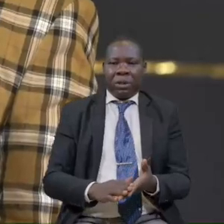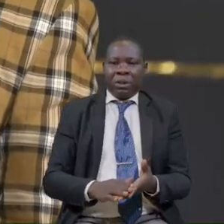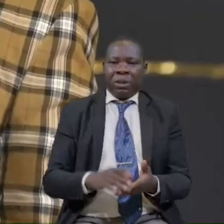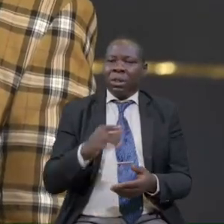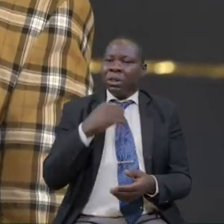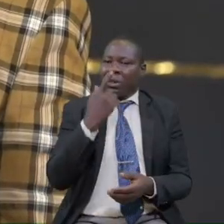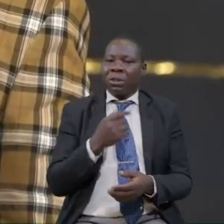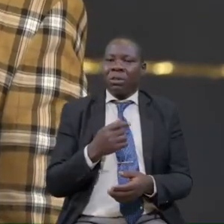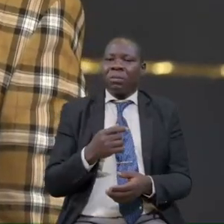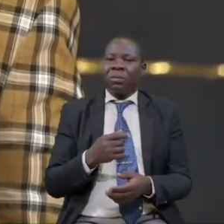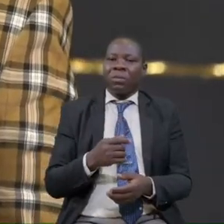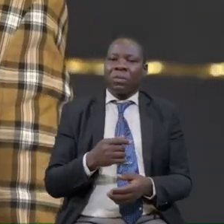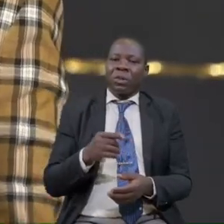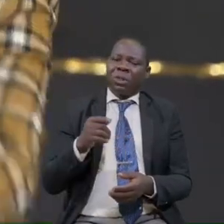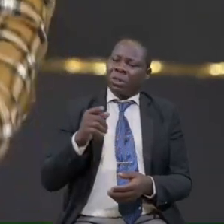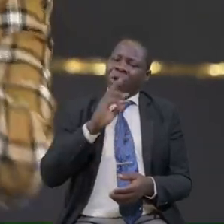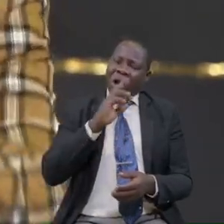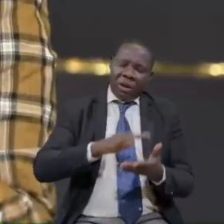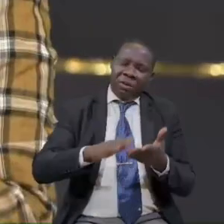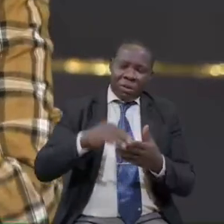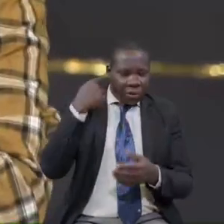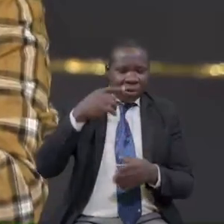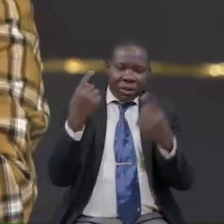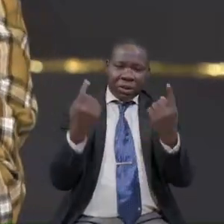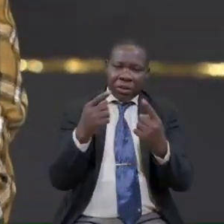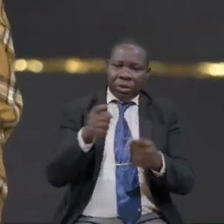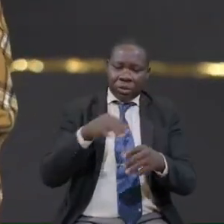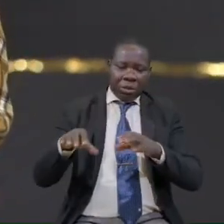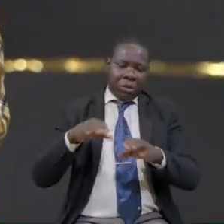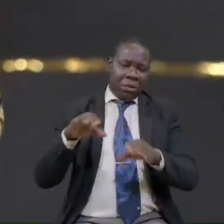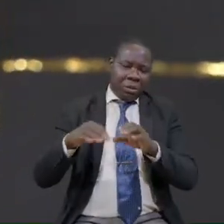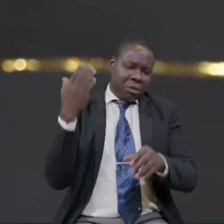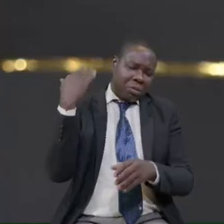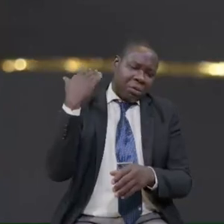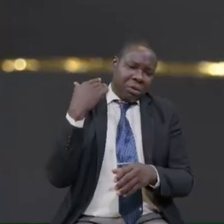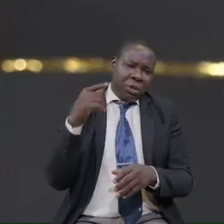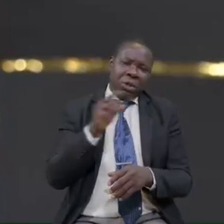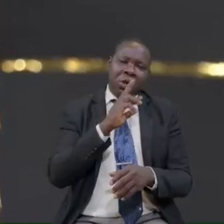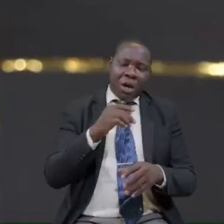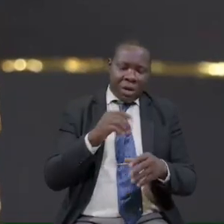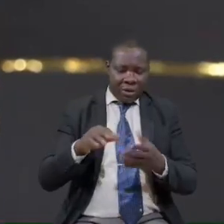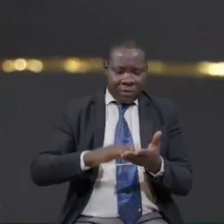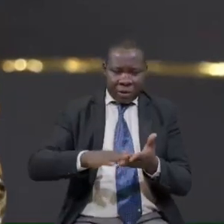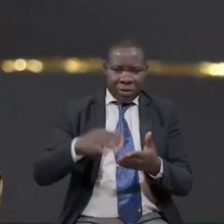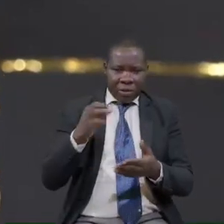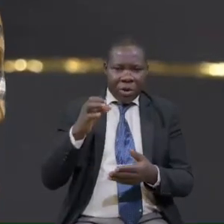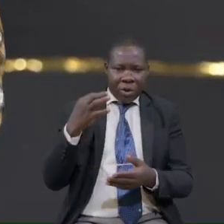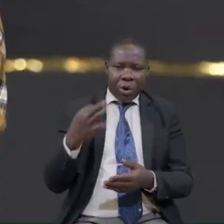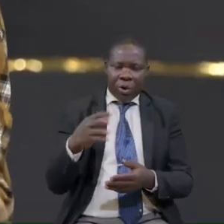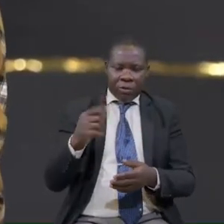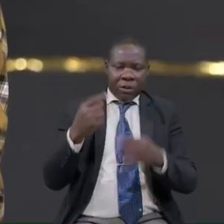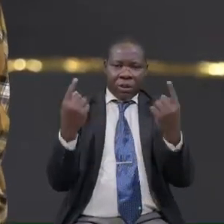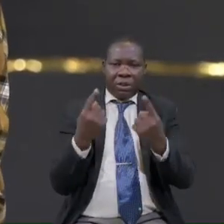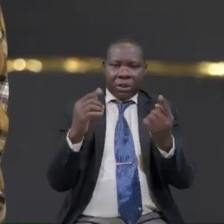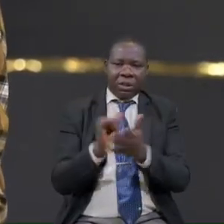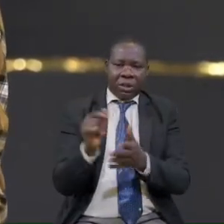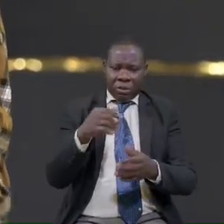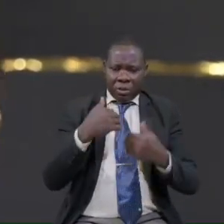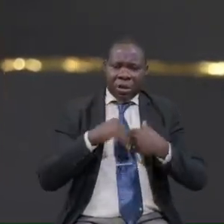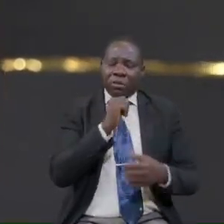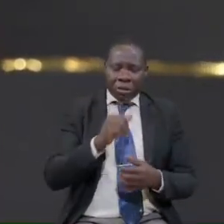que tu es pardonné pour les péchés que tu as commis. Ils te disent que tu es pardonné pour les péchés que tu n'as pas